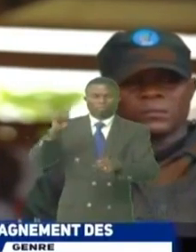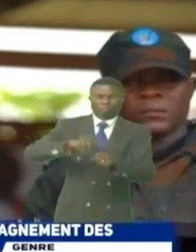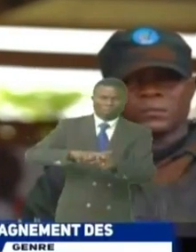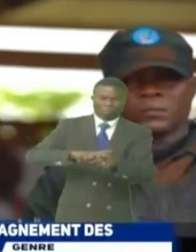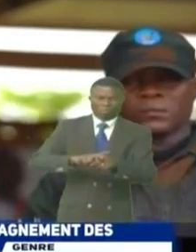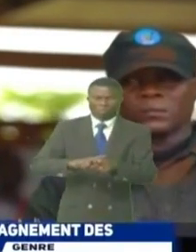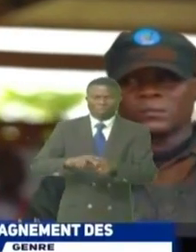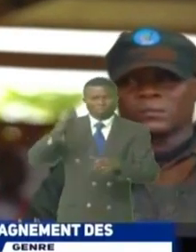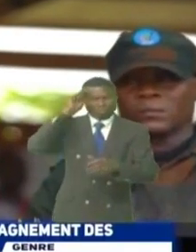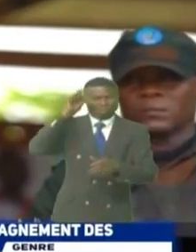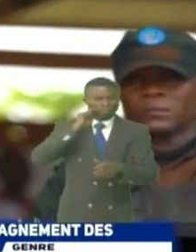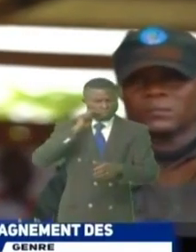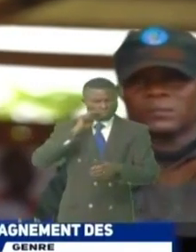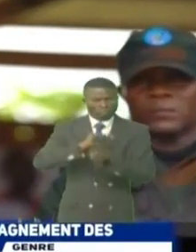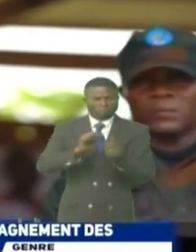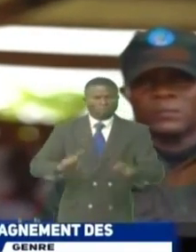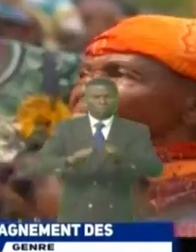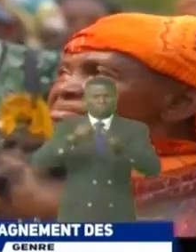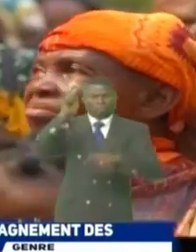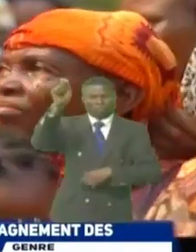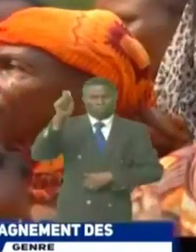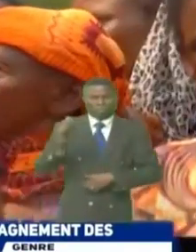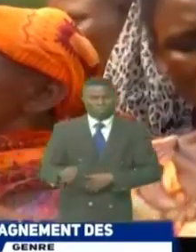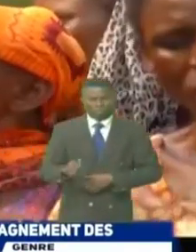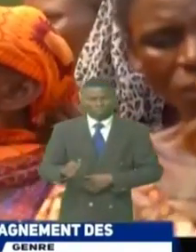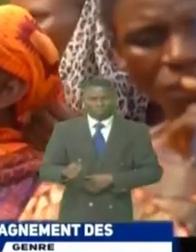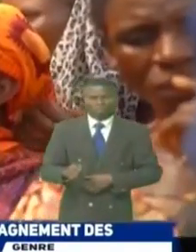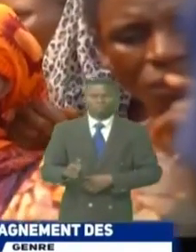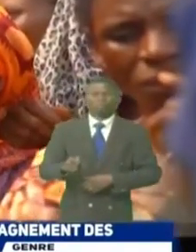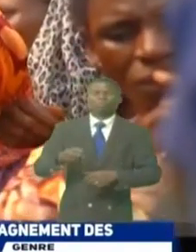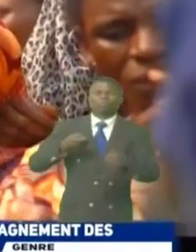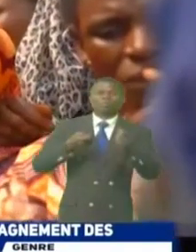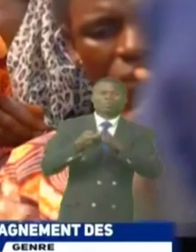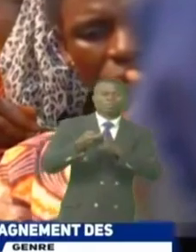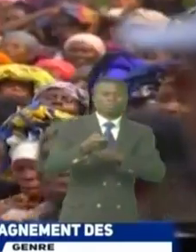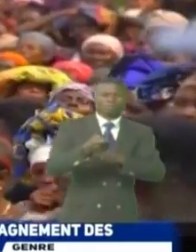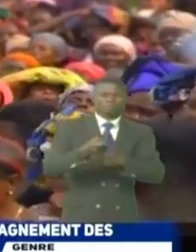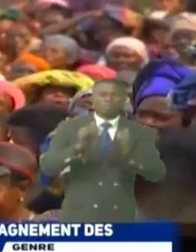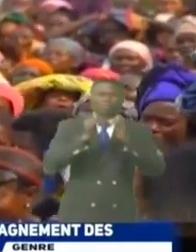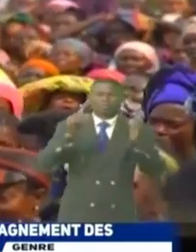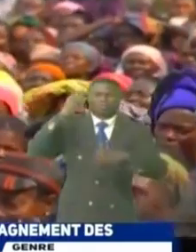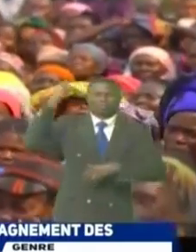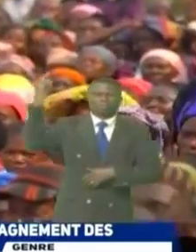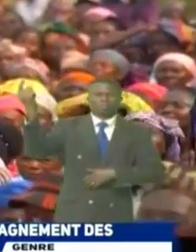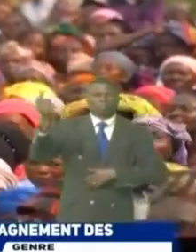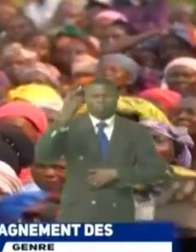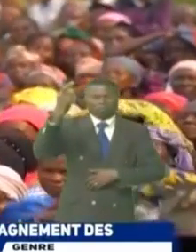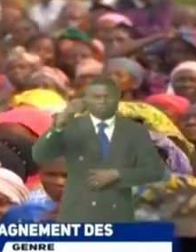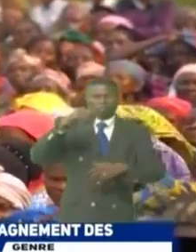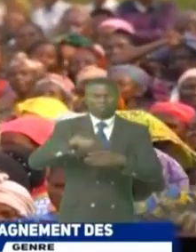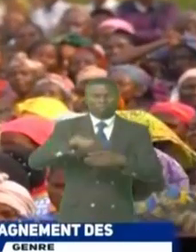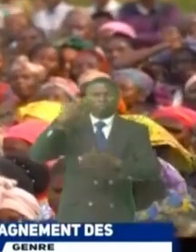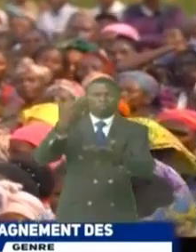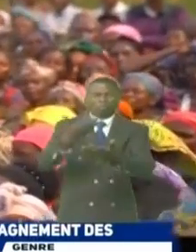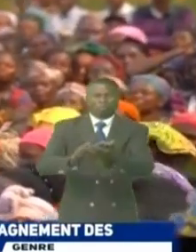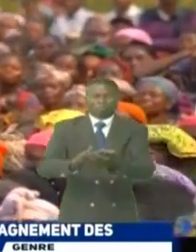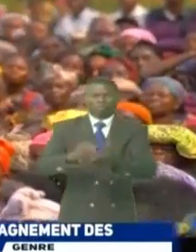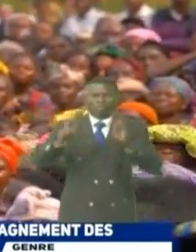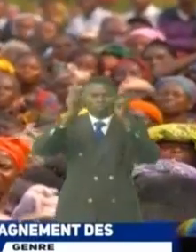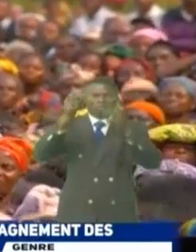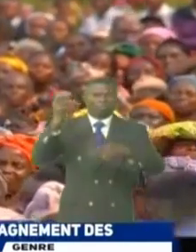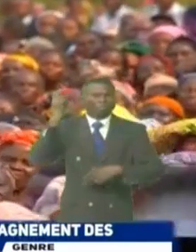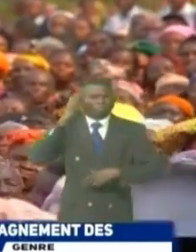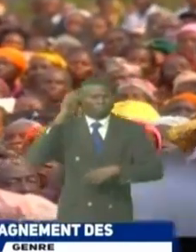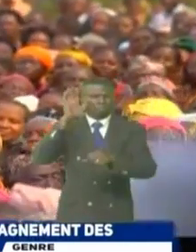des violences sexuelles liées aux conflits armés et crimes contre la paix de l'humanité. C'était lors de son arrivée à Kananga, devant